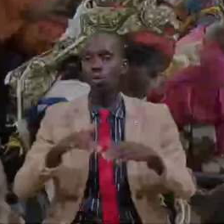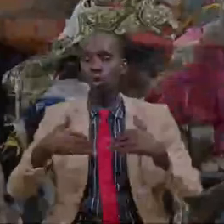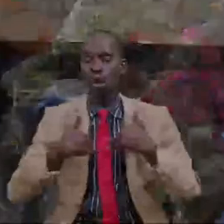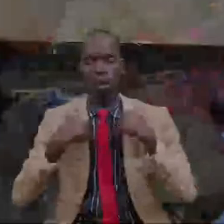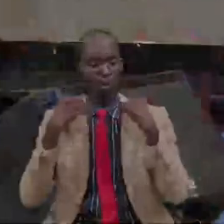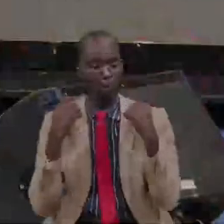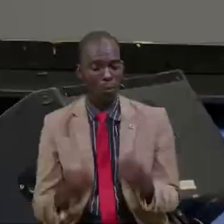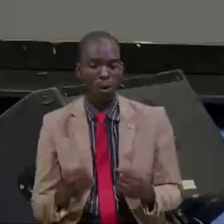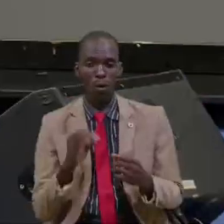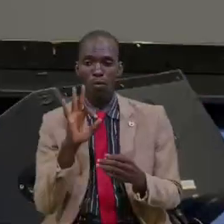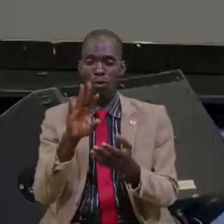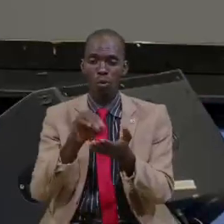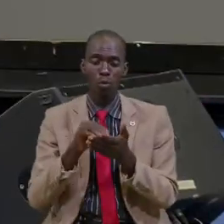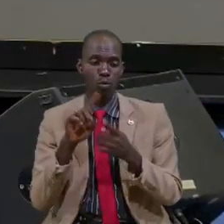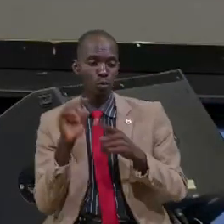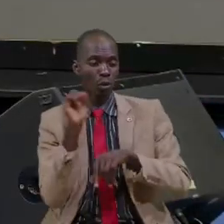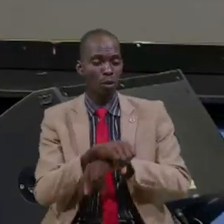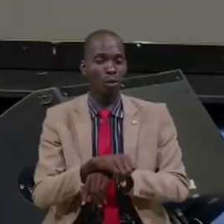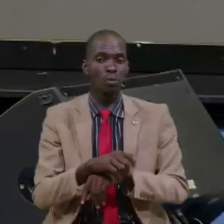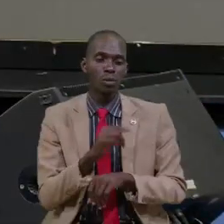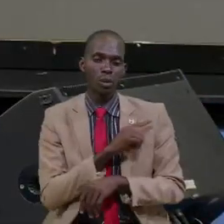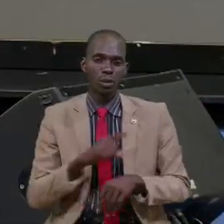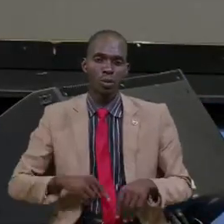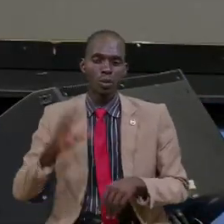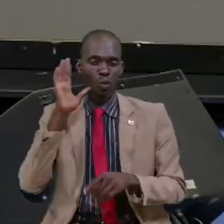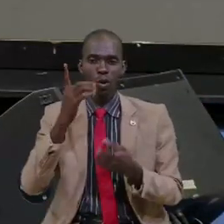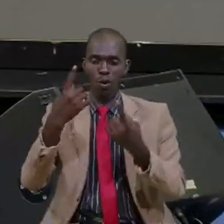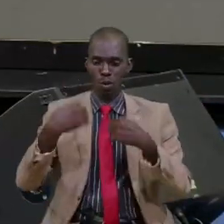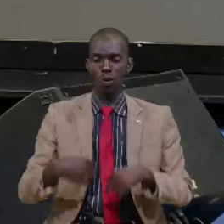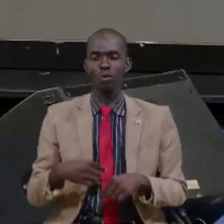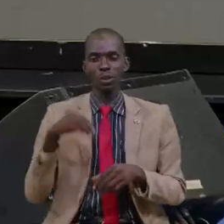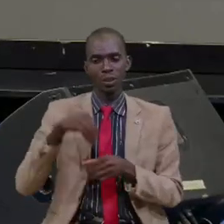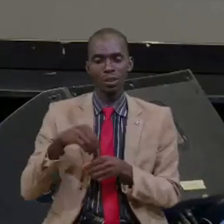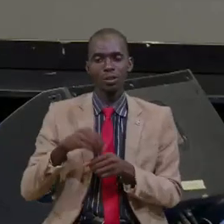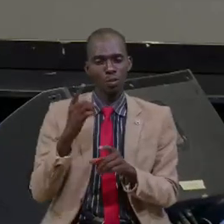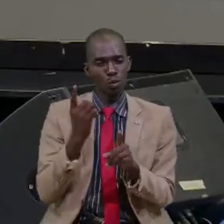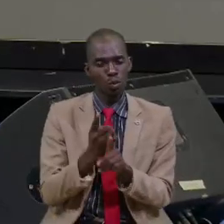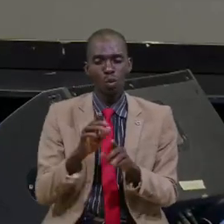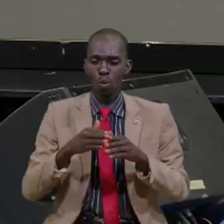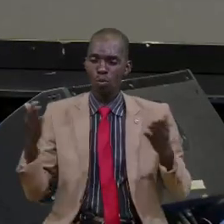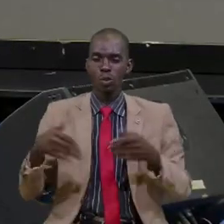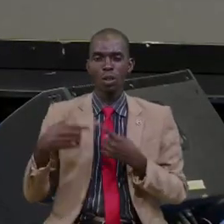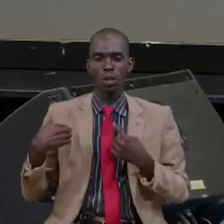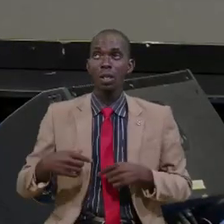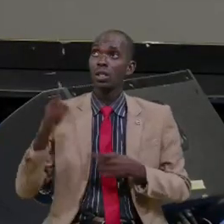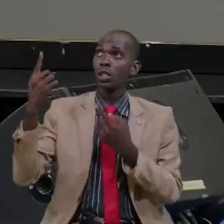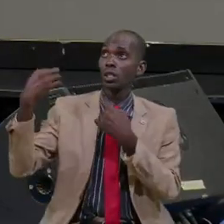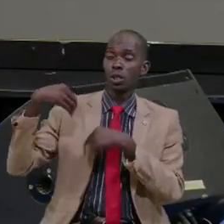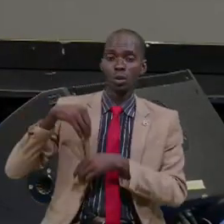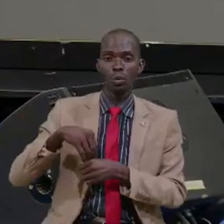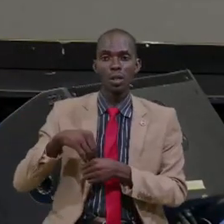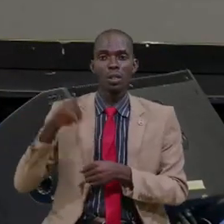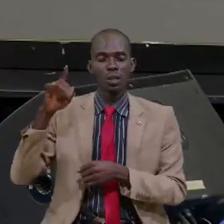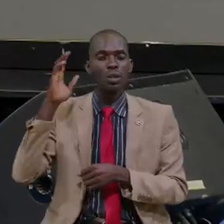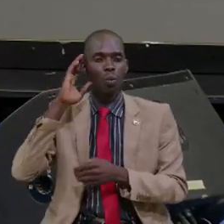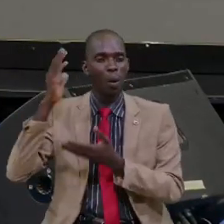Ce que tu n'arrivais pas à vaincre avant, le Seigneur viendra, ouvre ton cœur et il viendra et